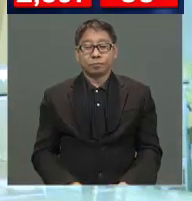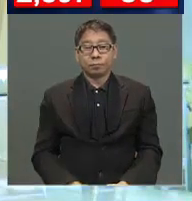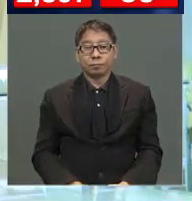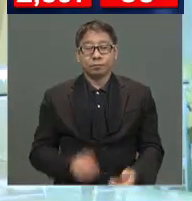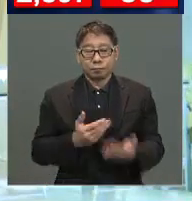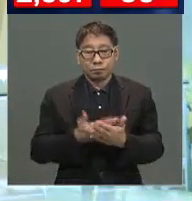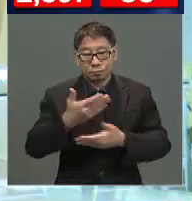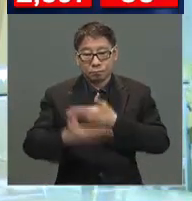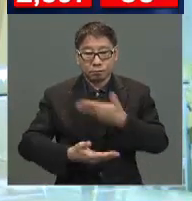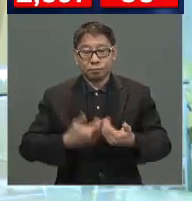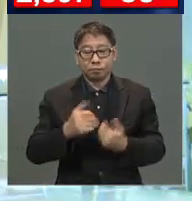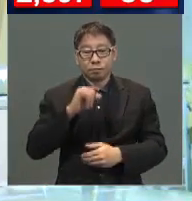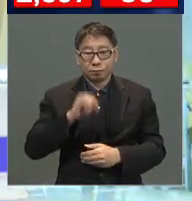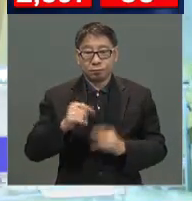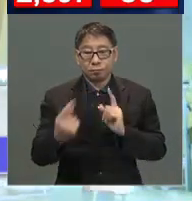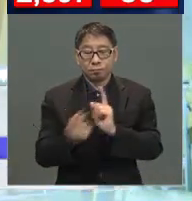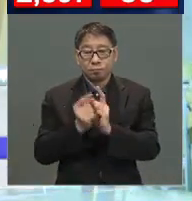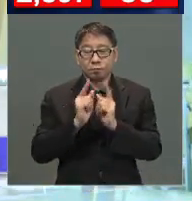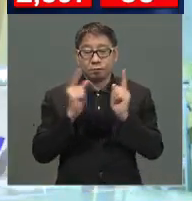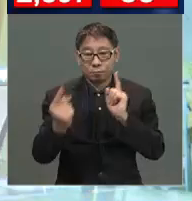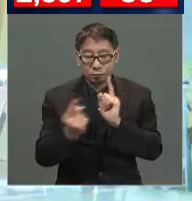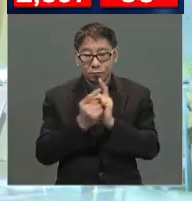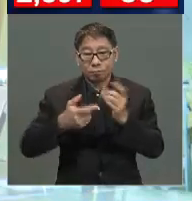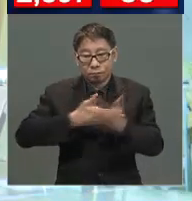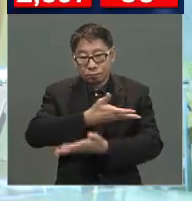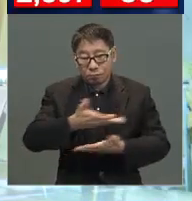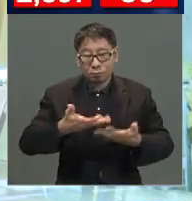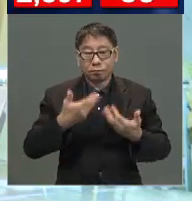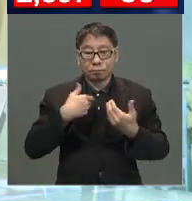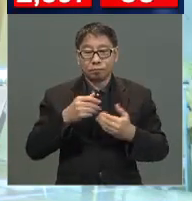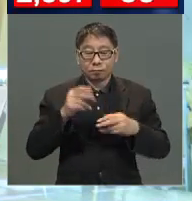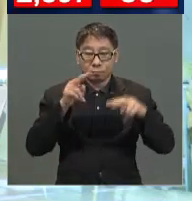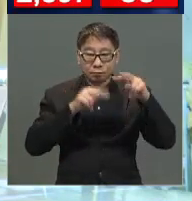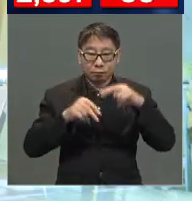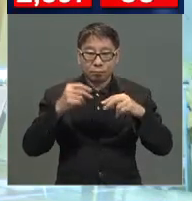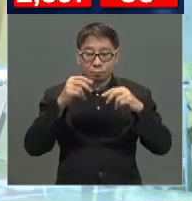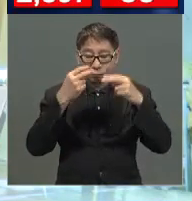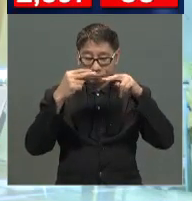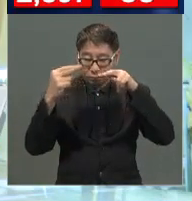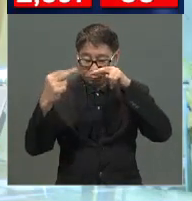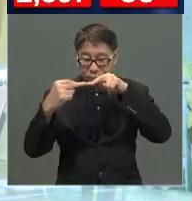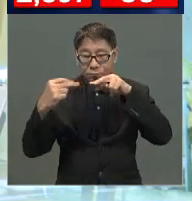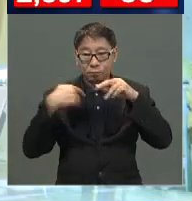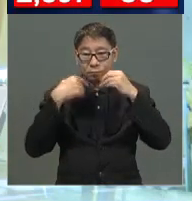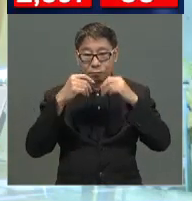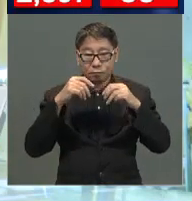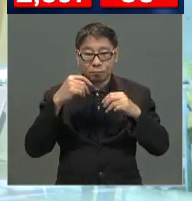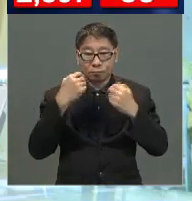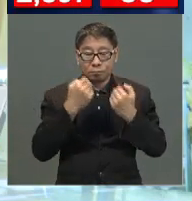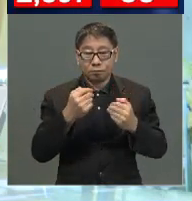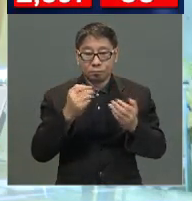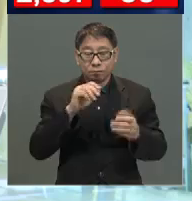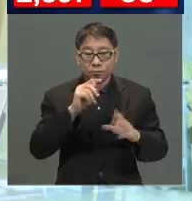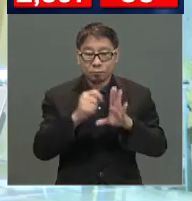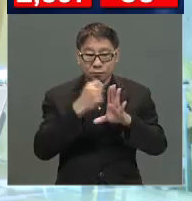การซื้อขายเนี่ยก็จำเป็นที่จะต้องพบปะพูดคุยแล้วก็ตรวจสอบสินค้าโดยใช้สายตาของผู้ซื้อเป็นสำคัญนะครับเพราะฉะนั้นการปิดตล